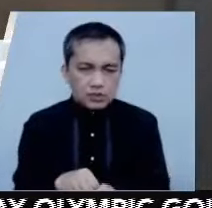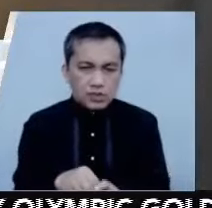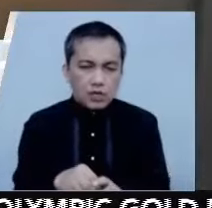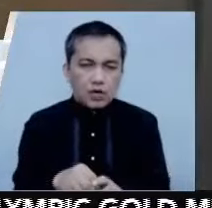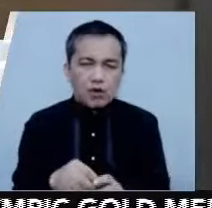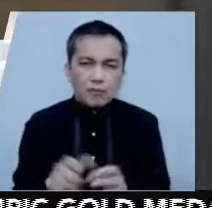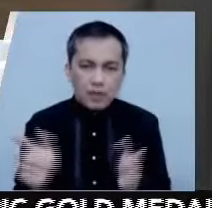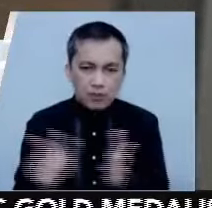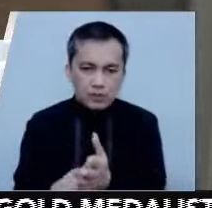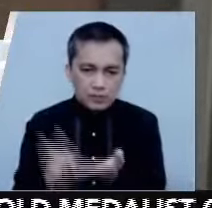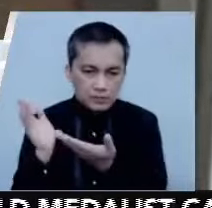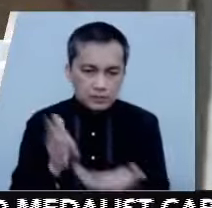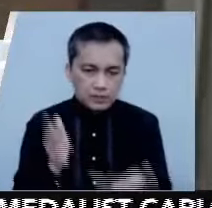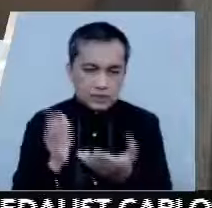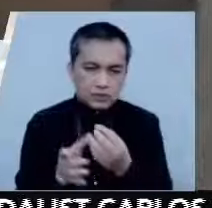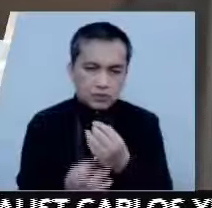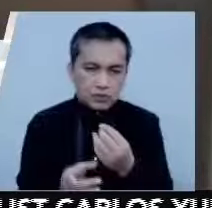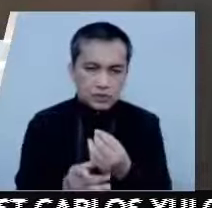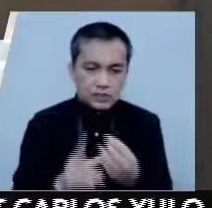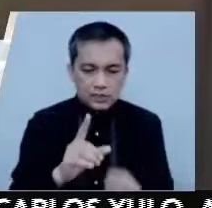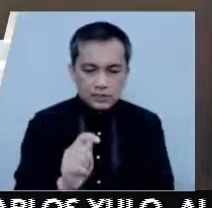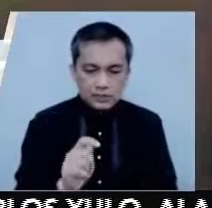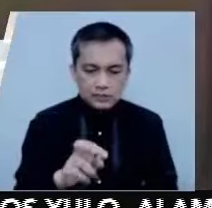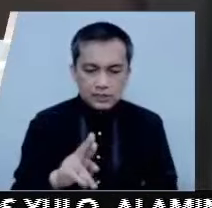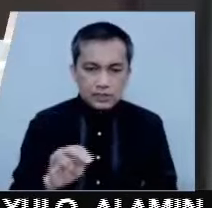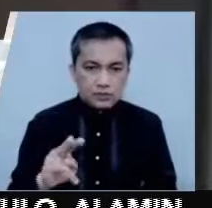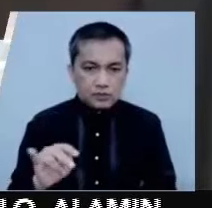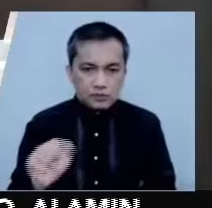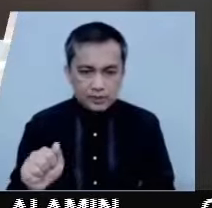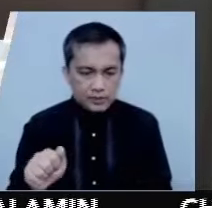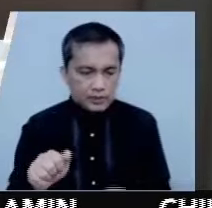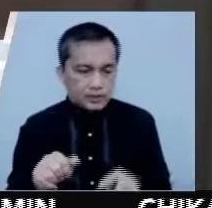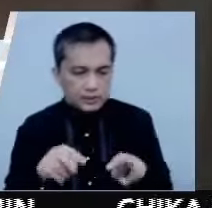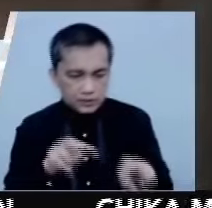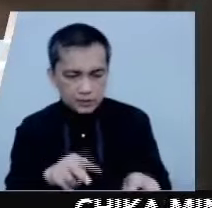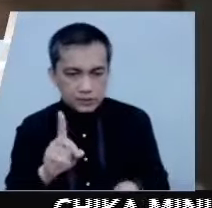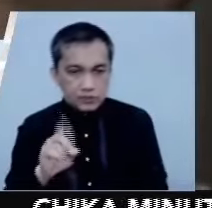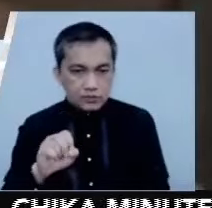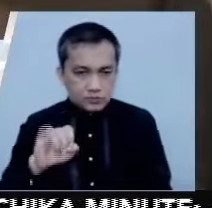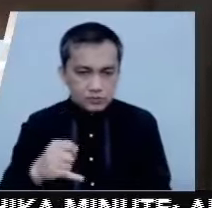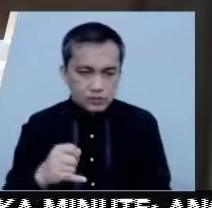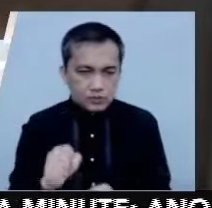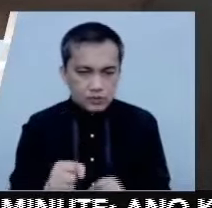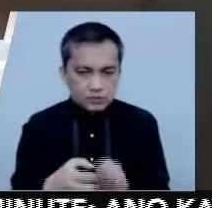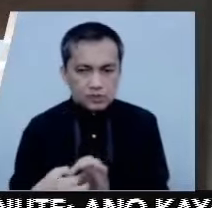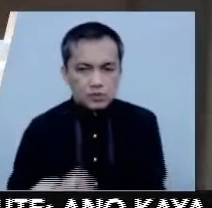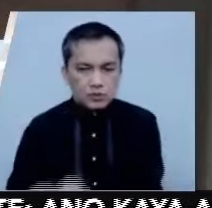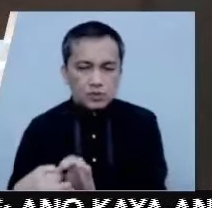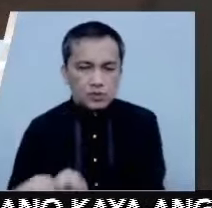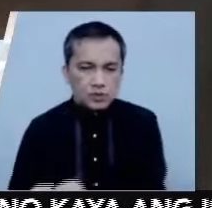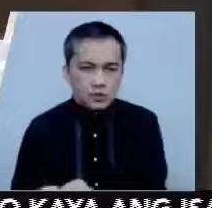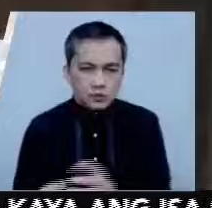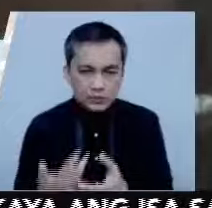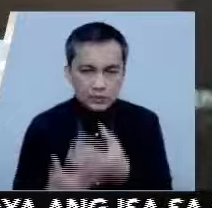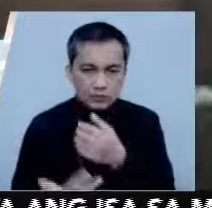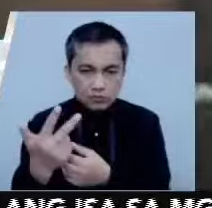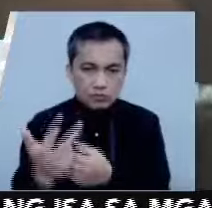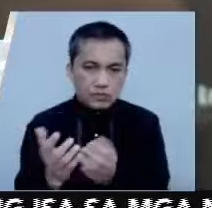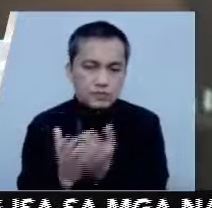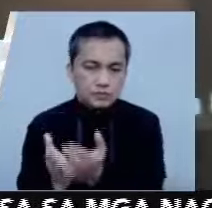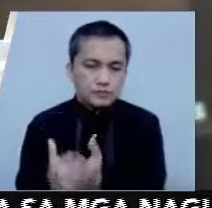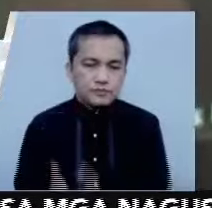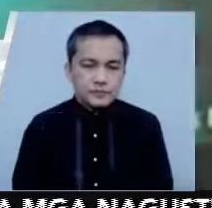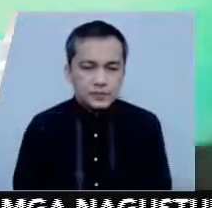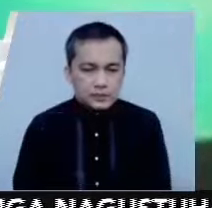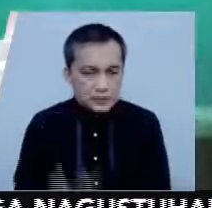motor tanker Terra Nova. Tinitignan na rin ng DOJ ang posibilidad ng sabwatan sa pagitan ng tatlong barko. Sinusubukan po